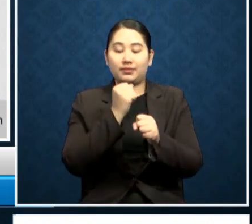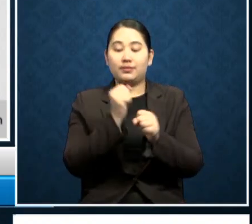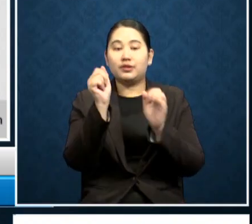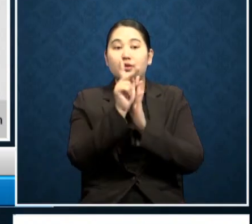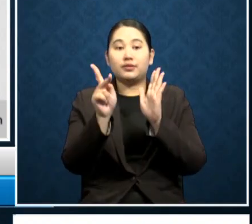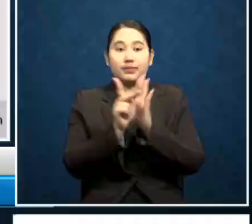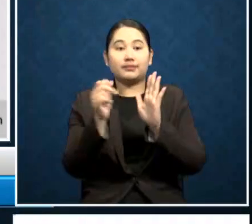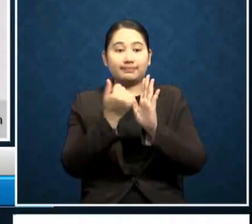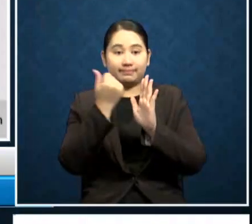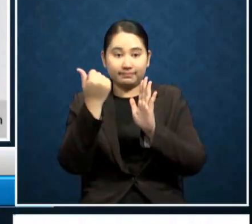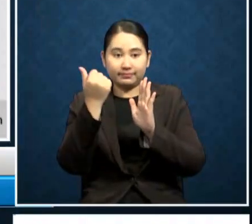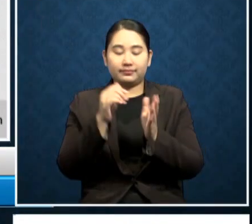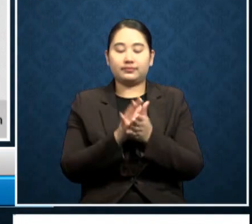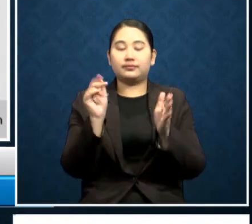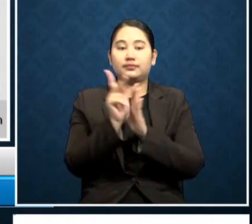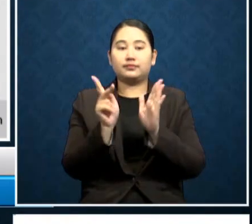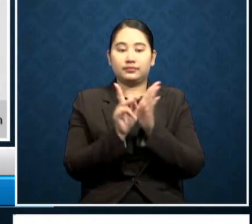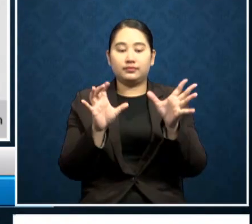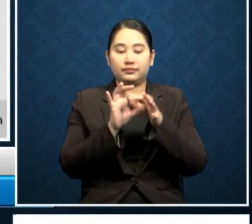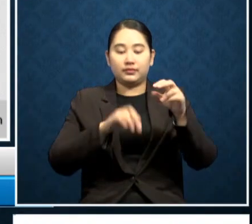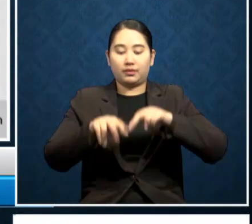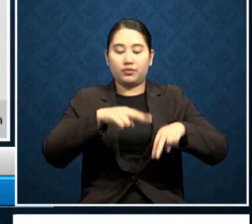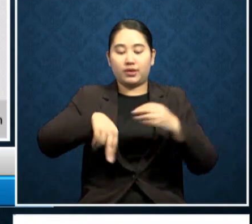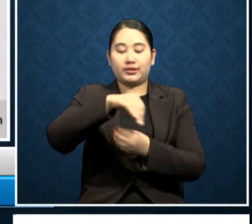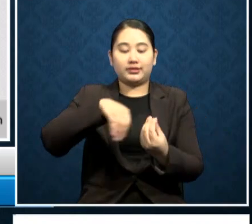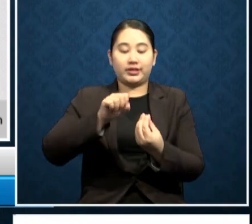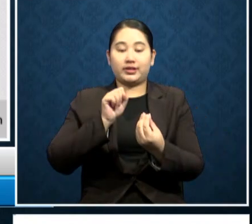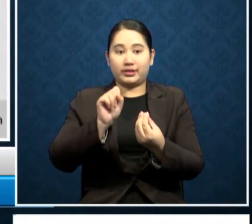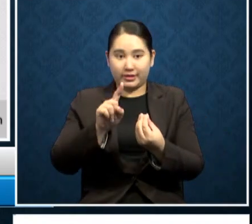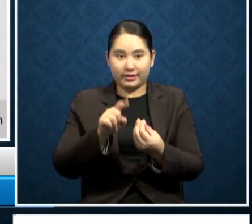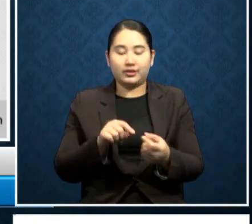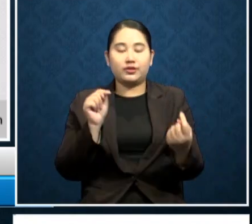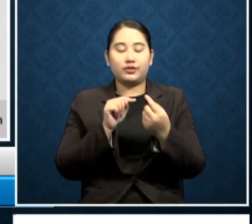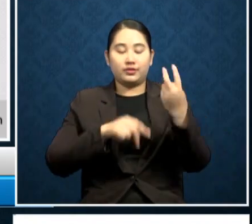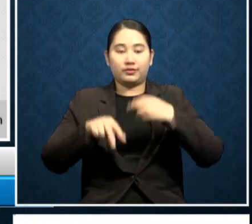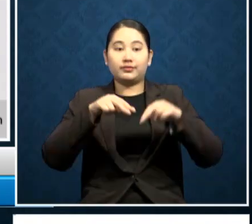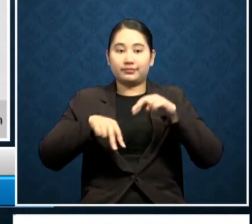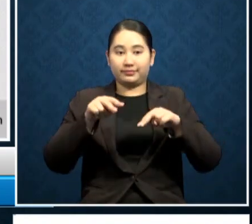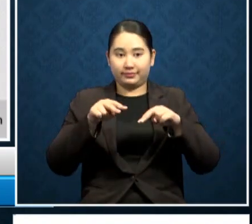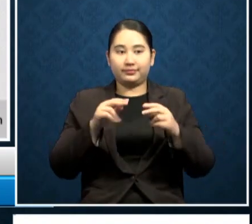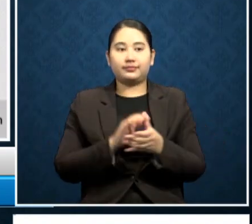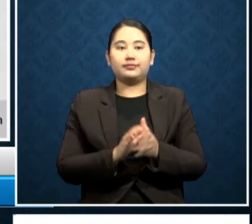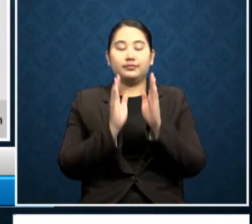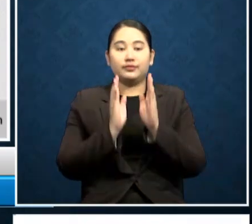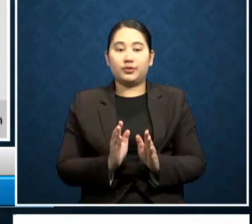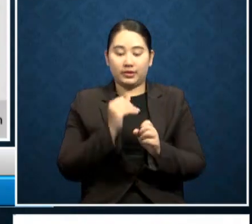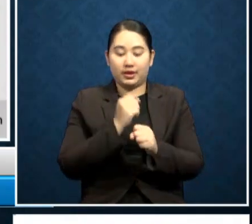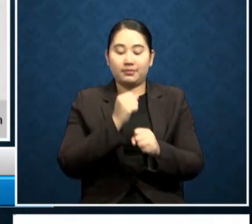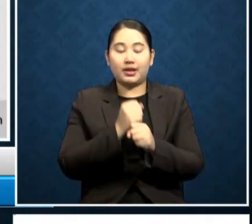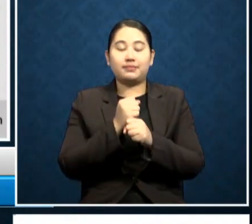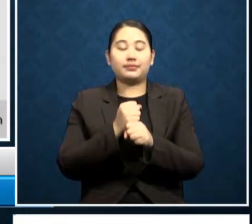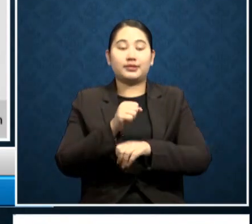รองในด้านการกำกับดูแลทางเศรษฐกิจสำหรับการกำกับดูแลผู้ดำเนินงานสนาม